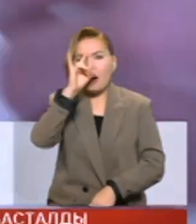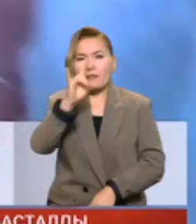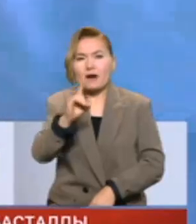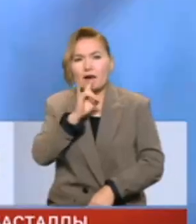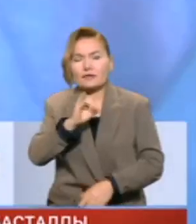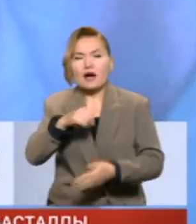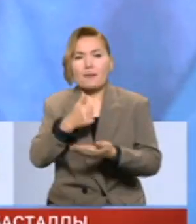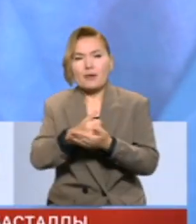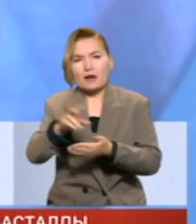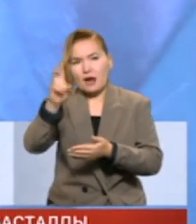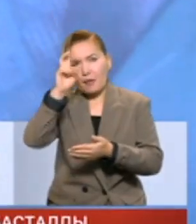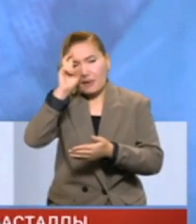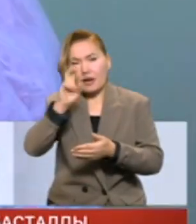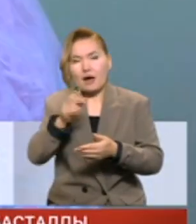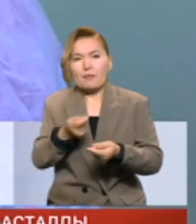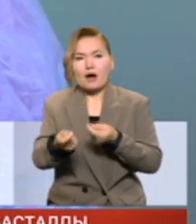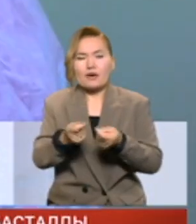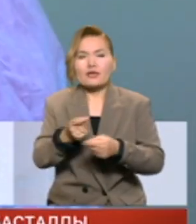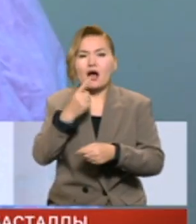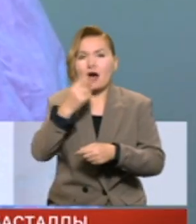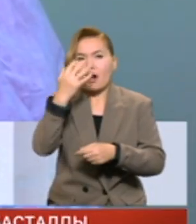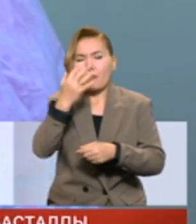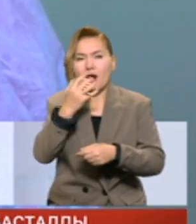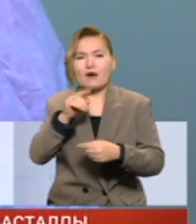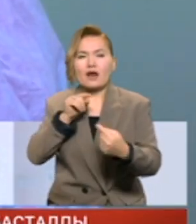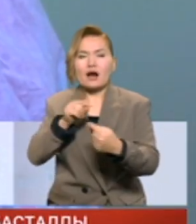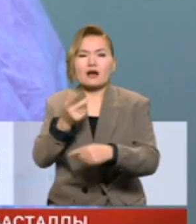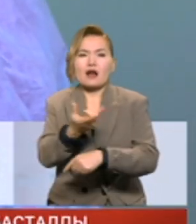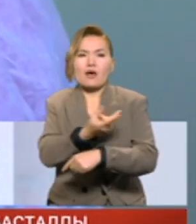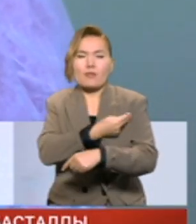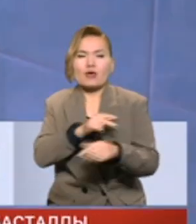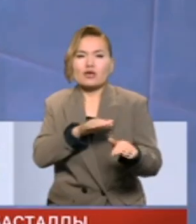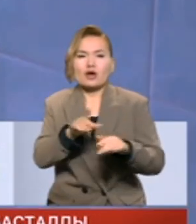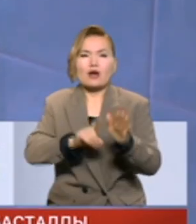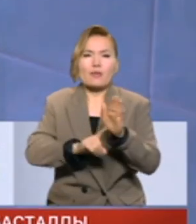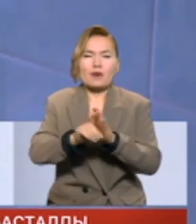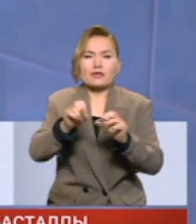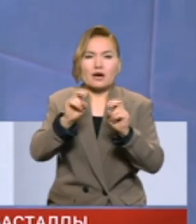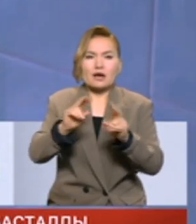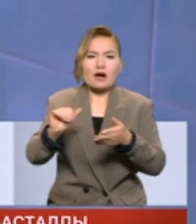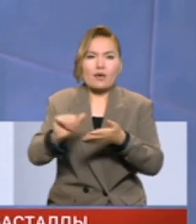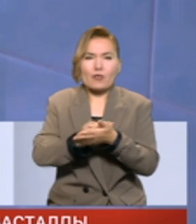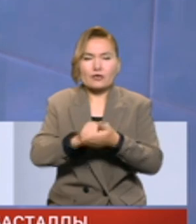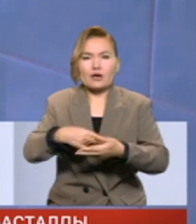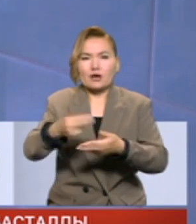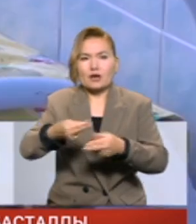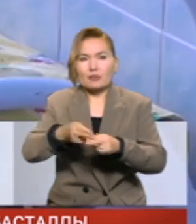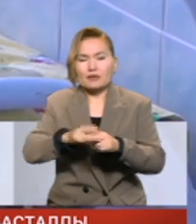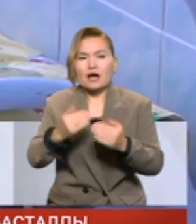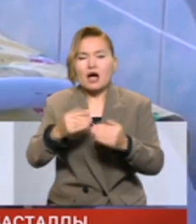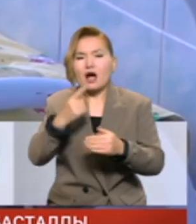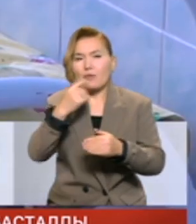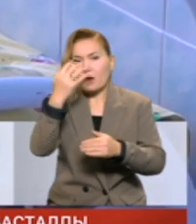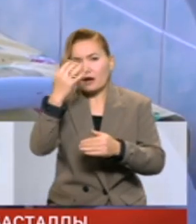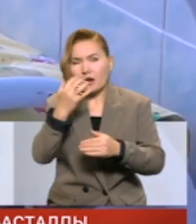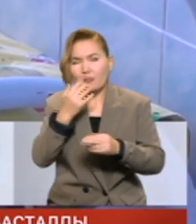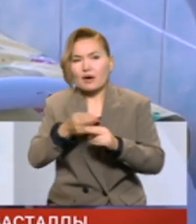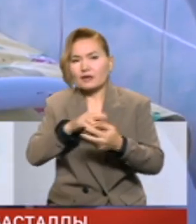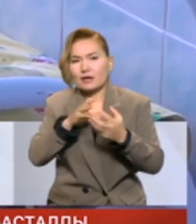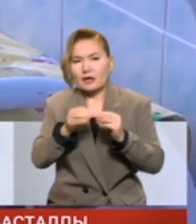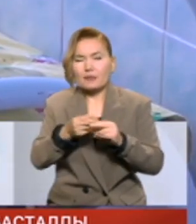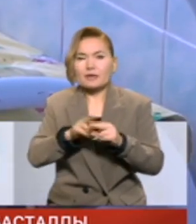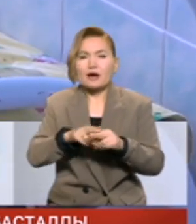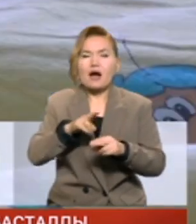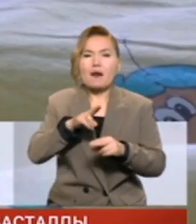Еліміздің бас мемлекеттік санитар дәрігері қызылшаға қарсы екпе науқанын бастау жөнінде арнайы қаулы шығарды. Енді қызылшаға, қызамыққа